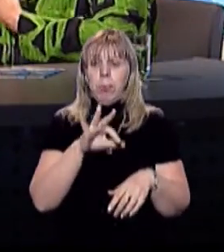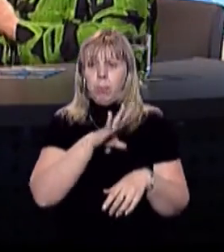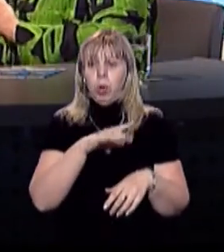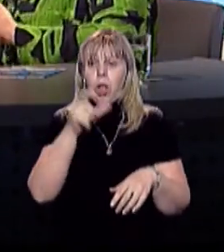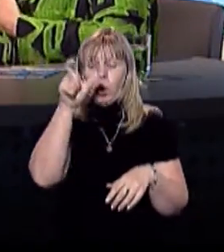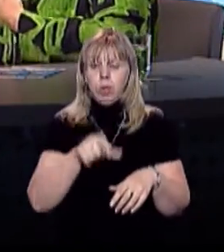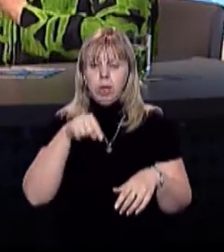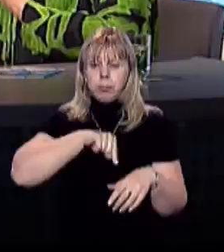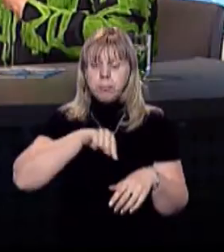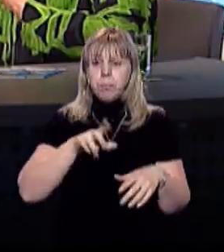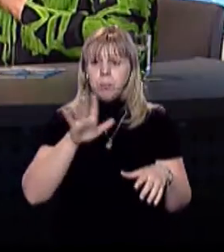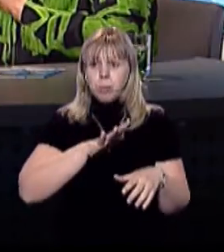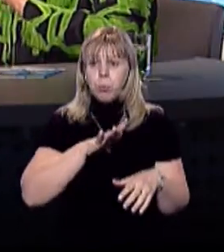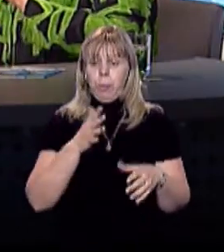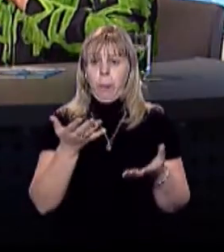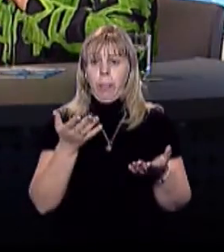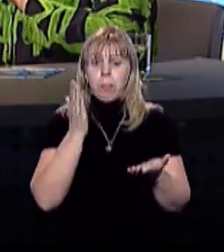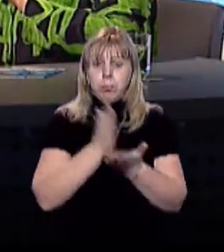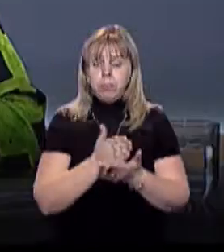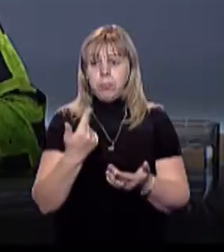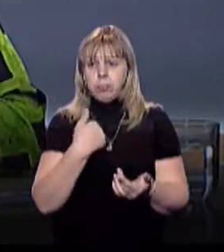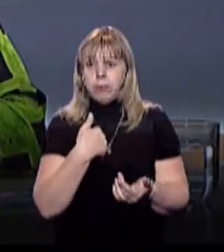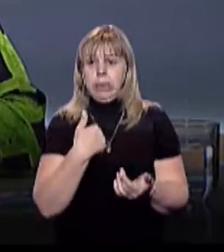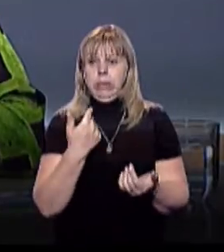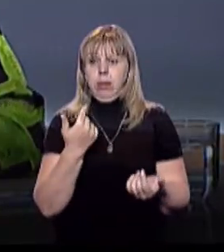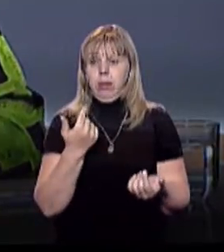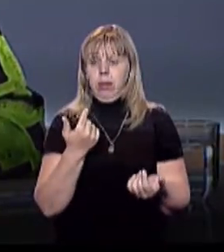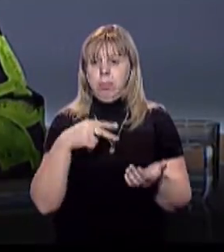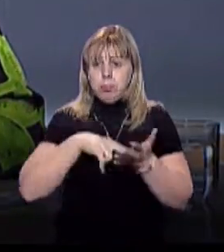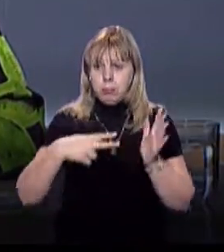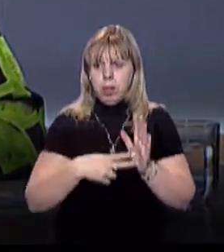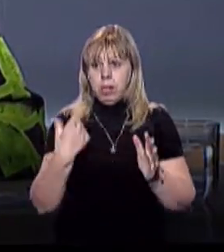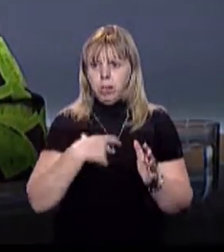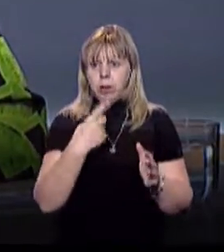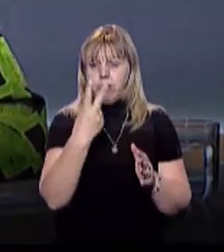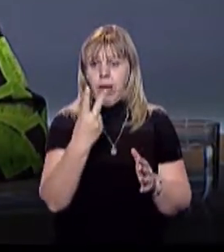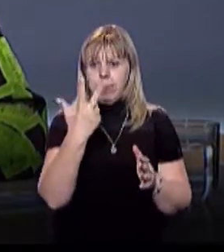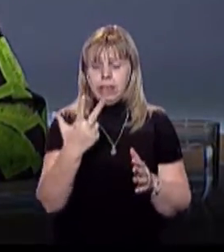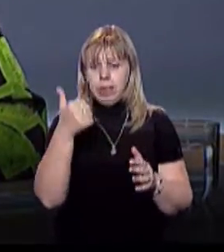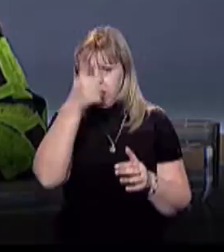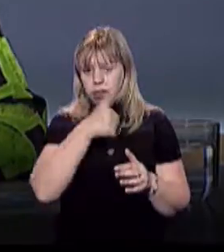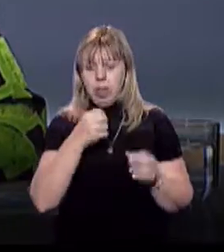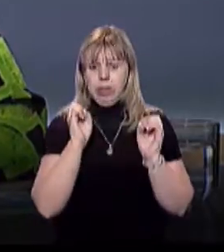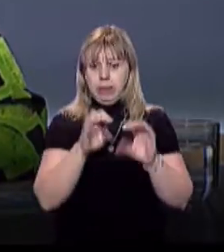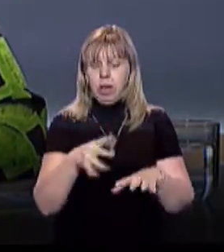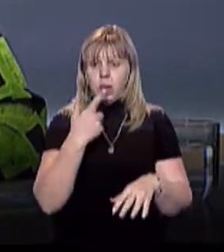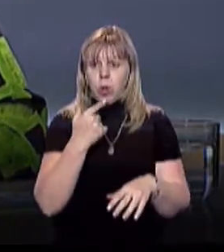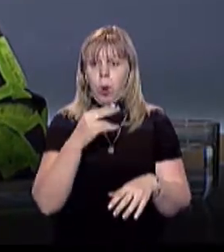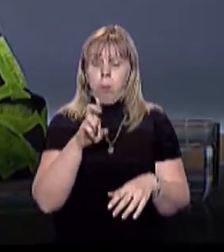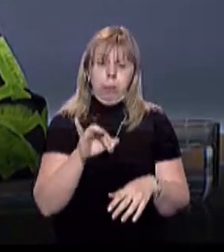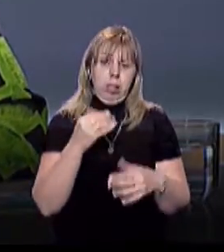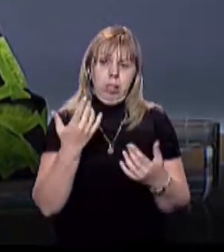була мотивована тим і спрямована, що я от запланувала собі 2-3 рази на рік здати кров. І тоді би